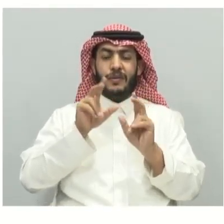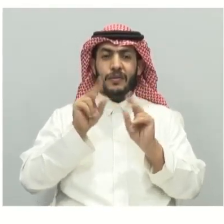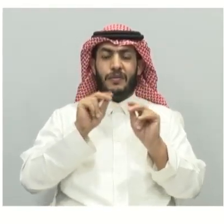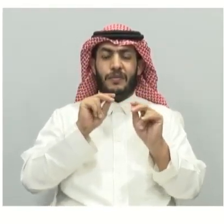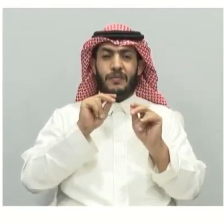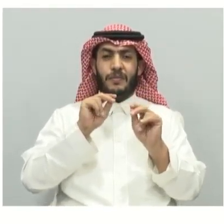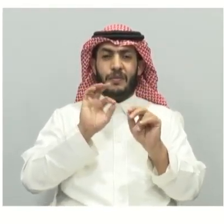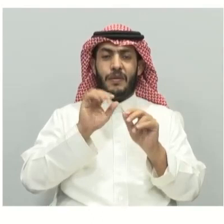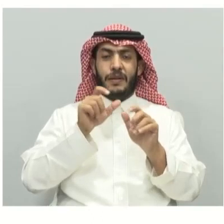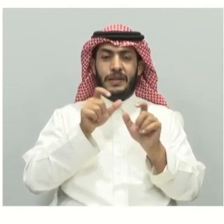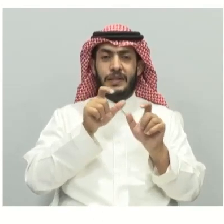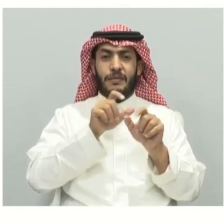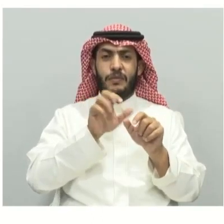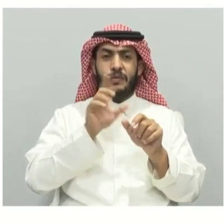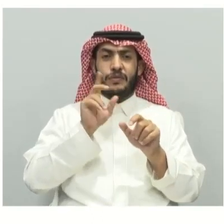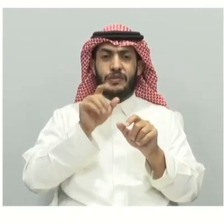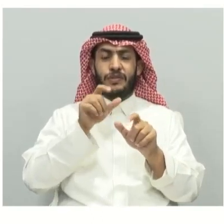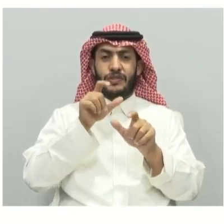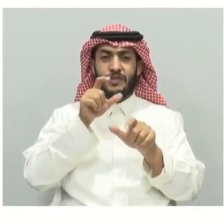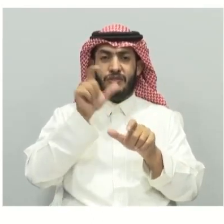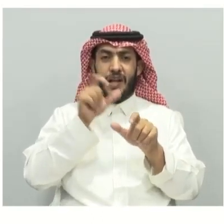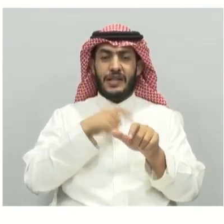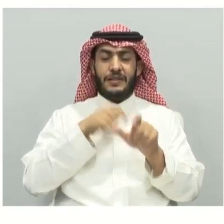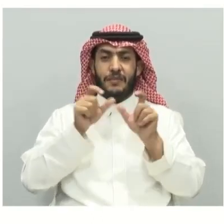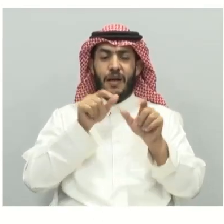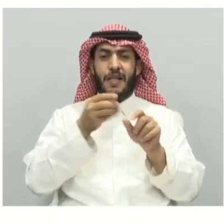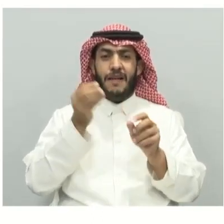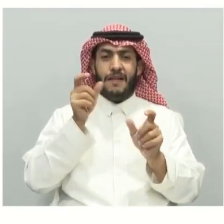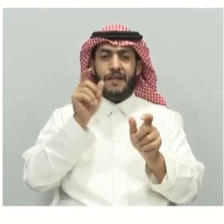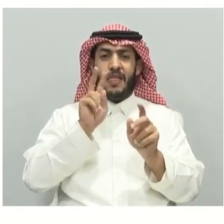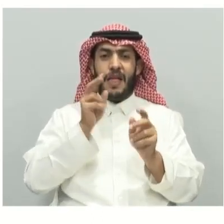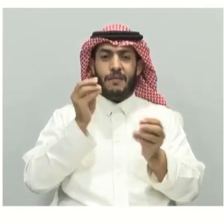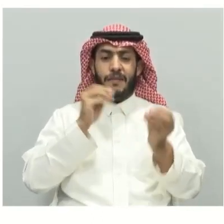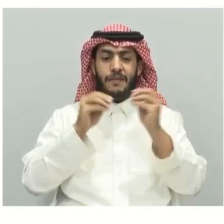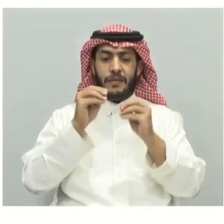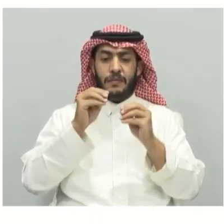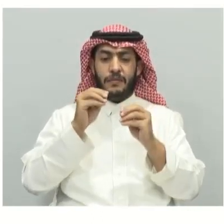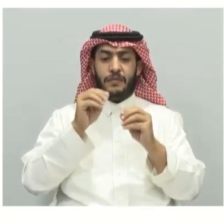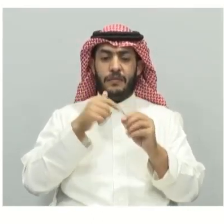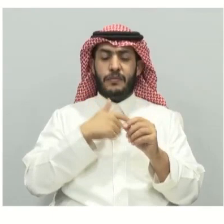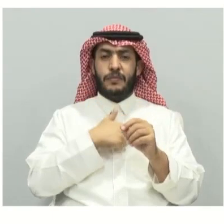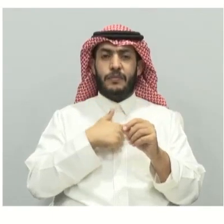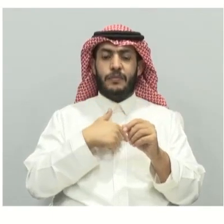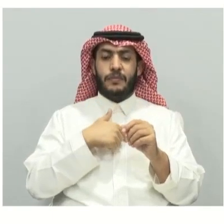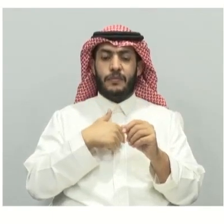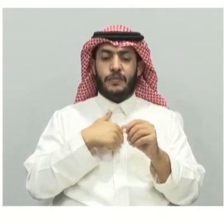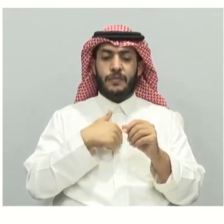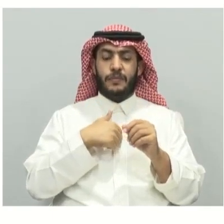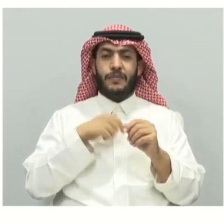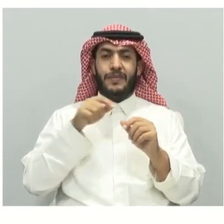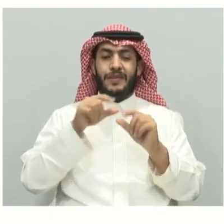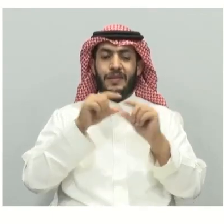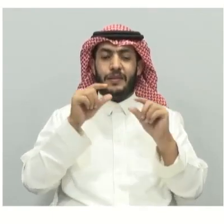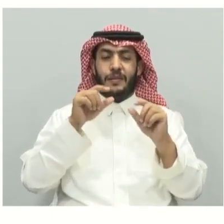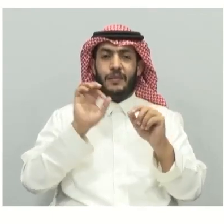ينص على ذكر اسم الوضاع فلان بن فلان من الوضاعين الكذابين ويطلقون عليهم مثل هذه